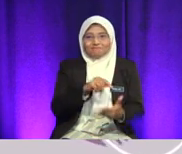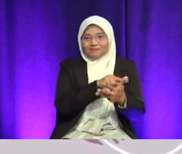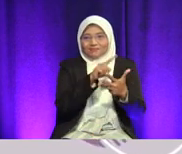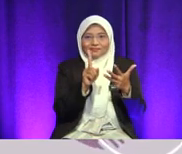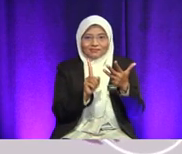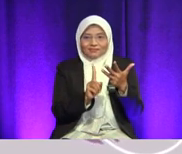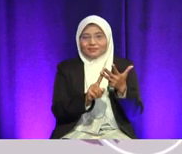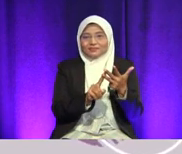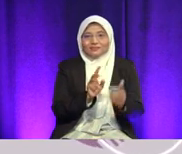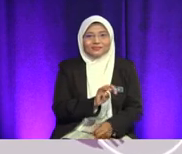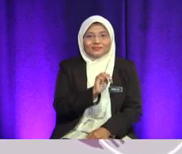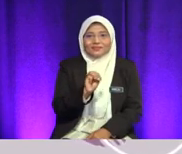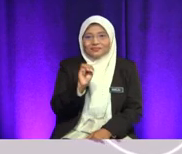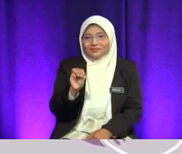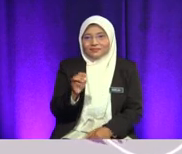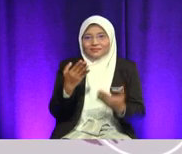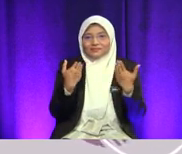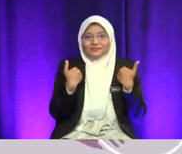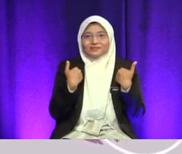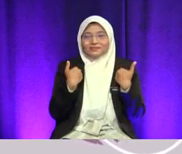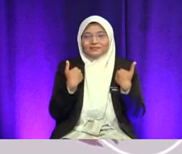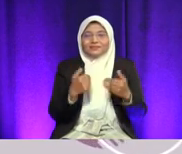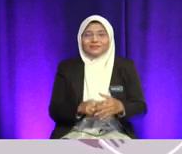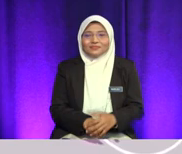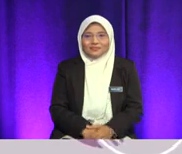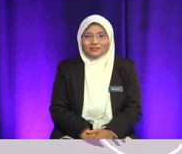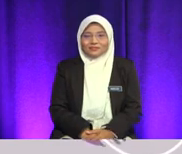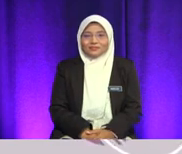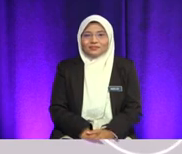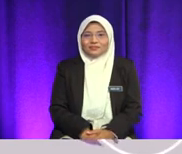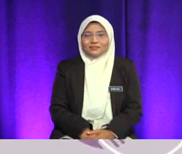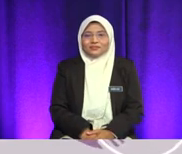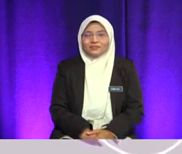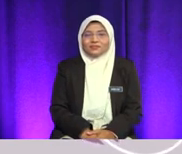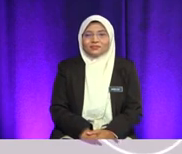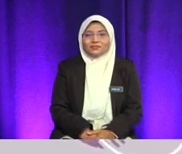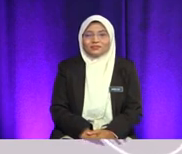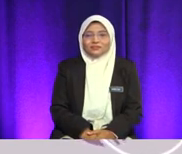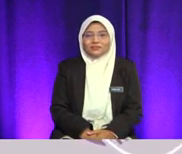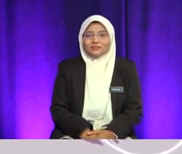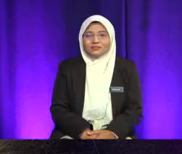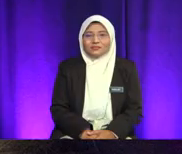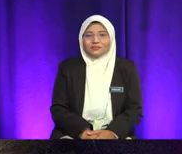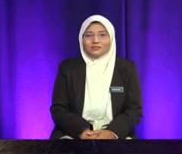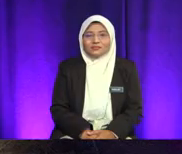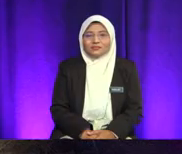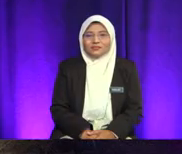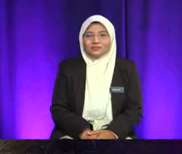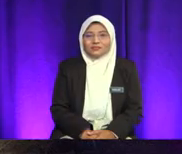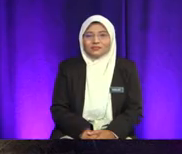Alhamdulillah sehat oke itu dia tadi 4 murid-murid yang akan bersama dengan kita mengikuti